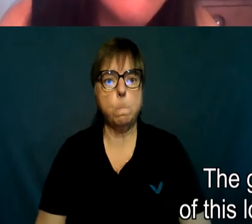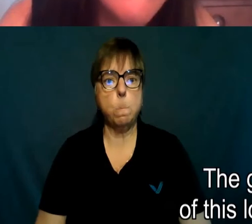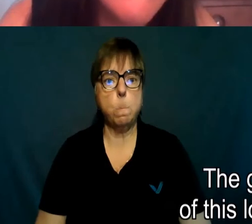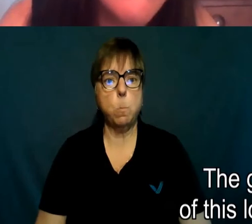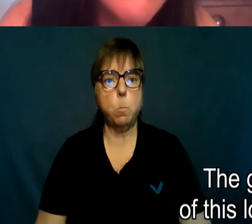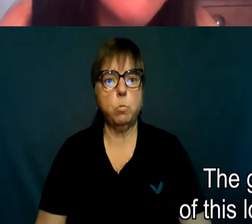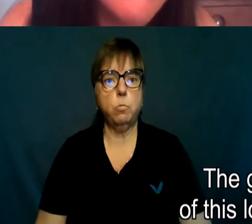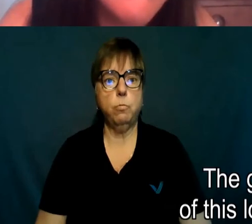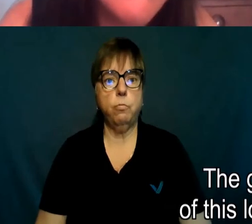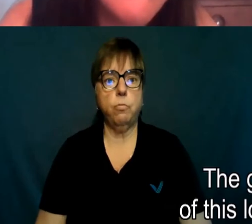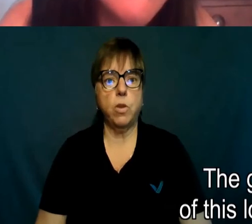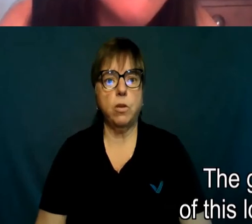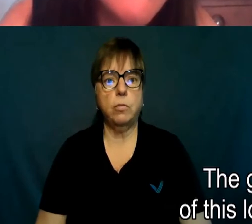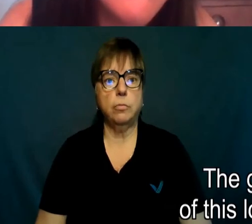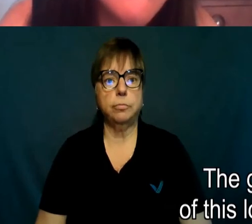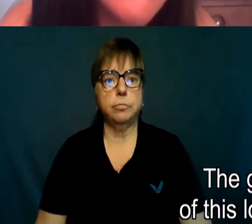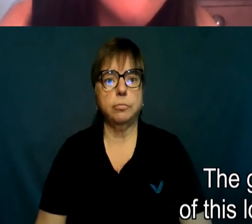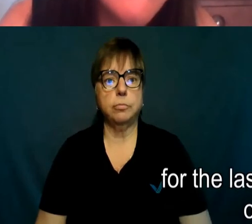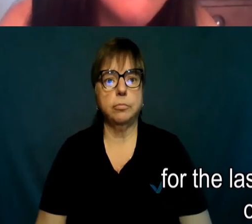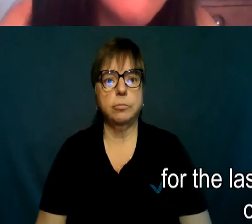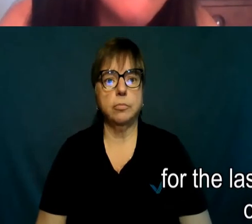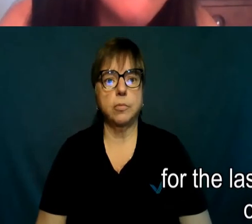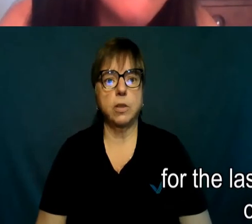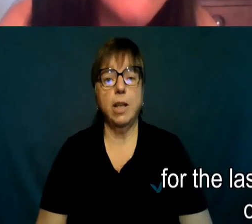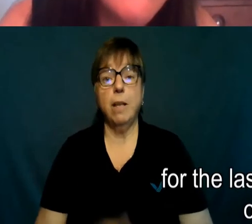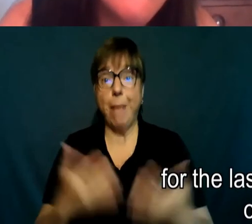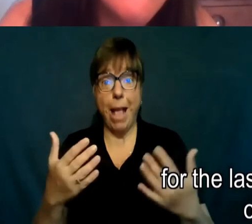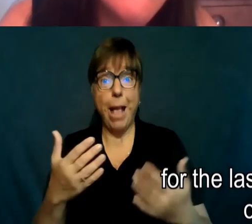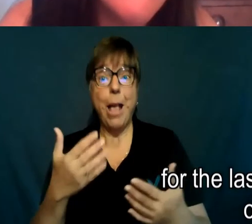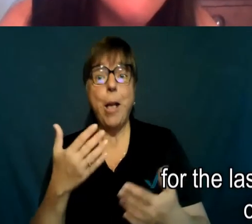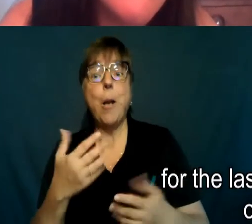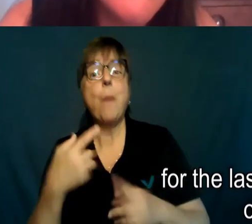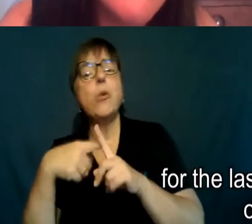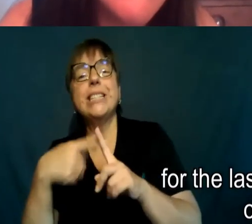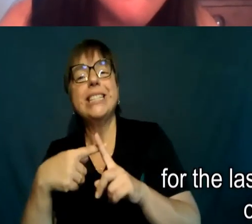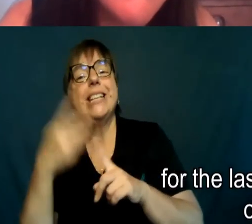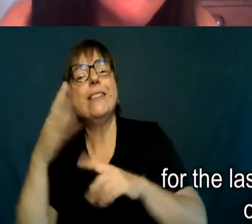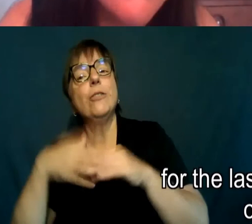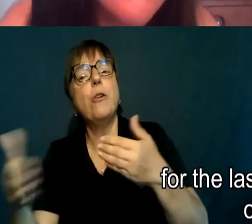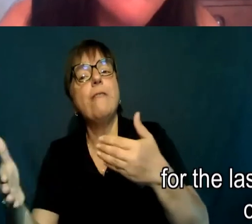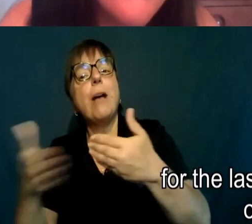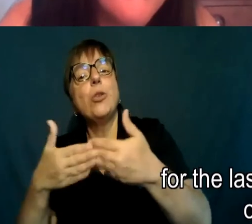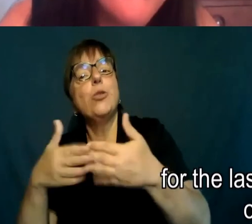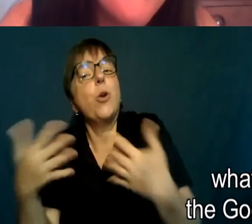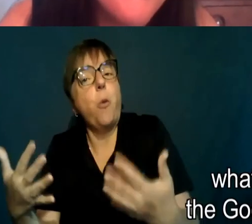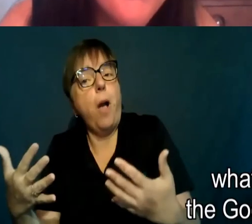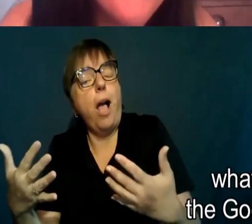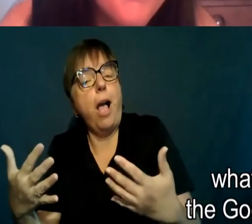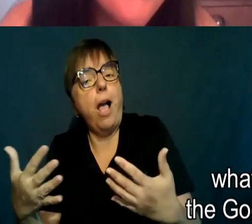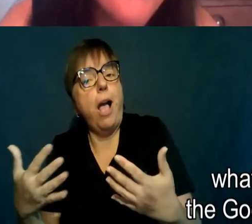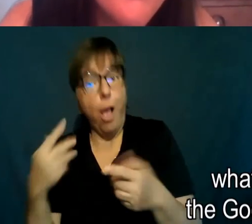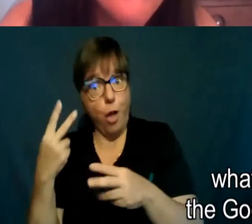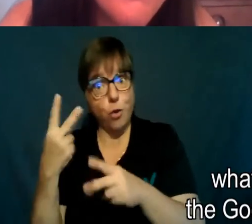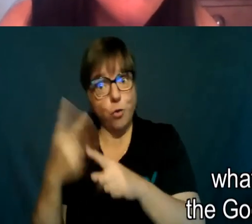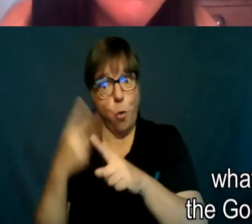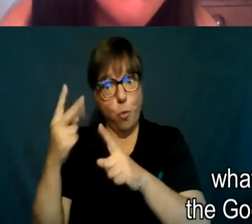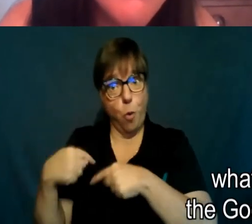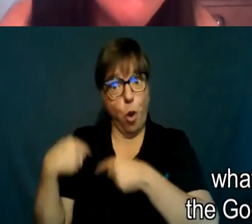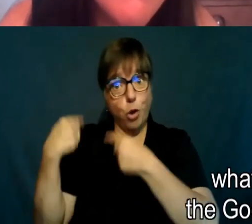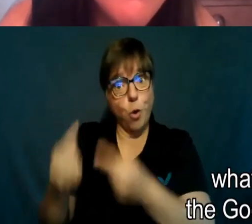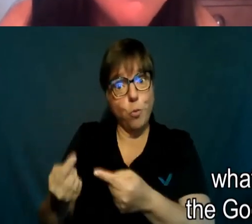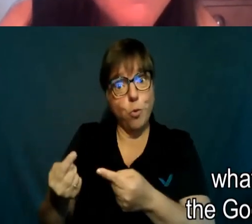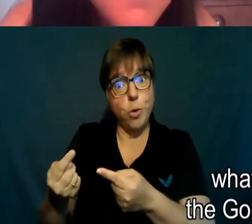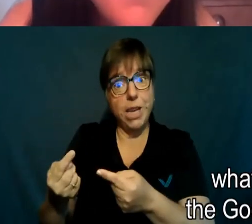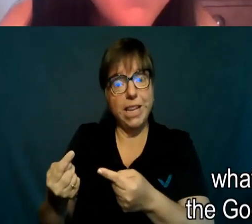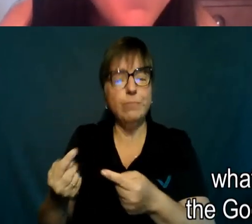Le bon côté de cette fermeture, c'est que présentement, depuis deux mois à peu près, c'est ce qu'on appelle